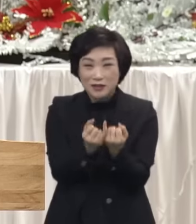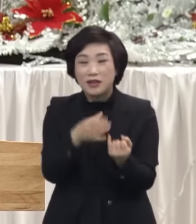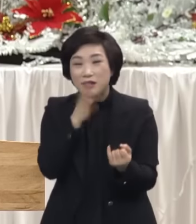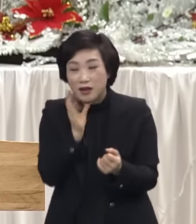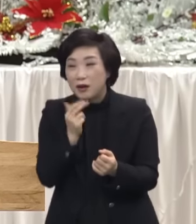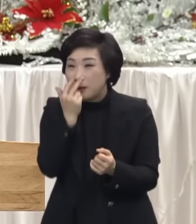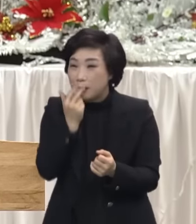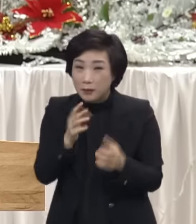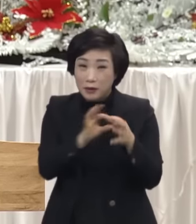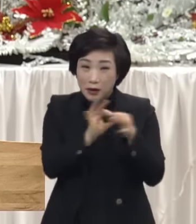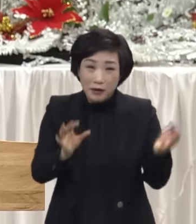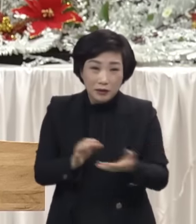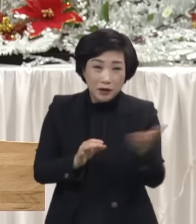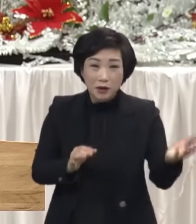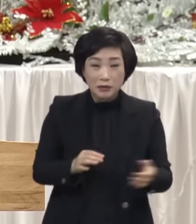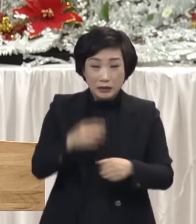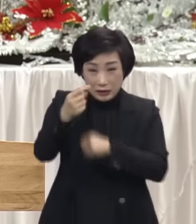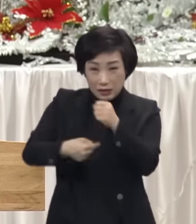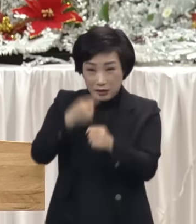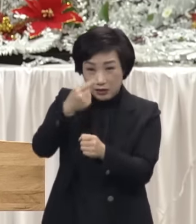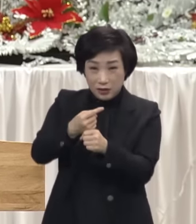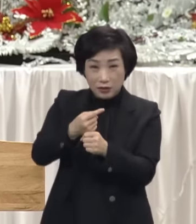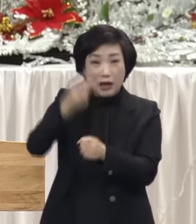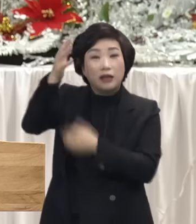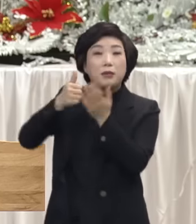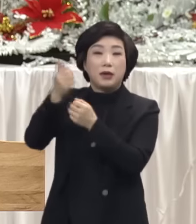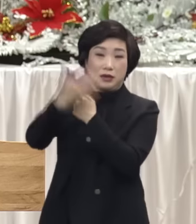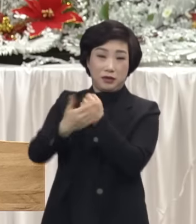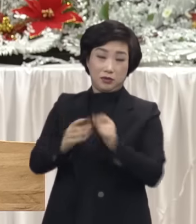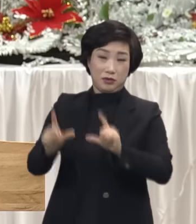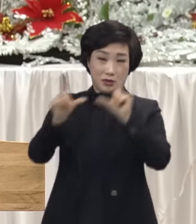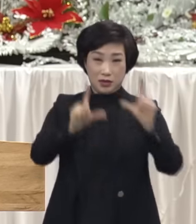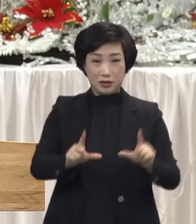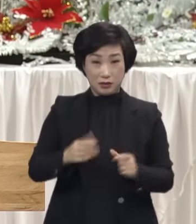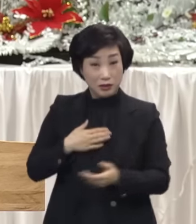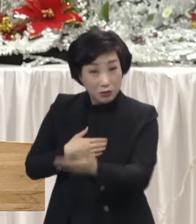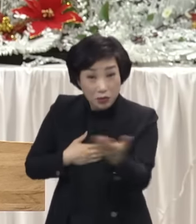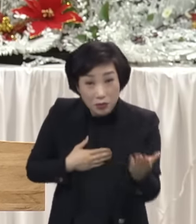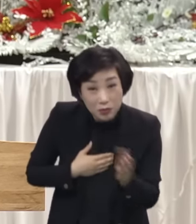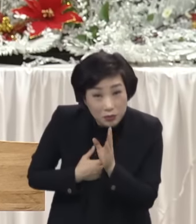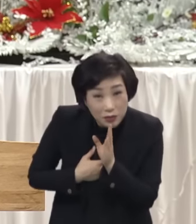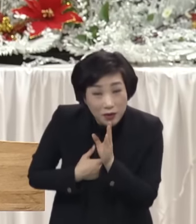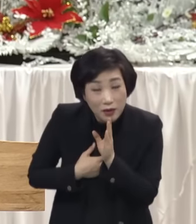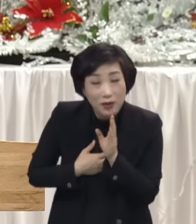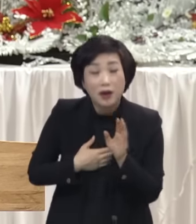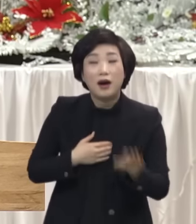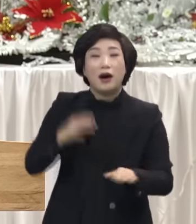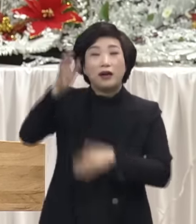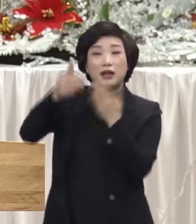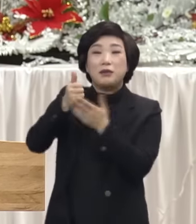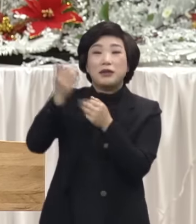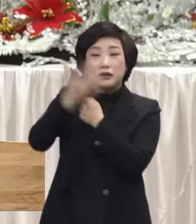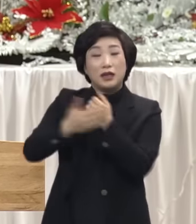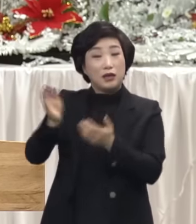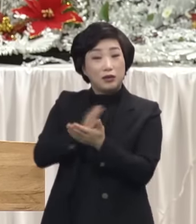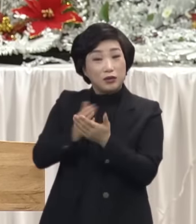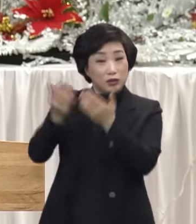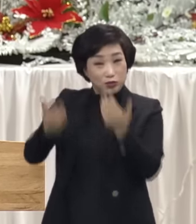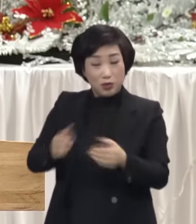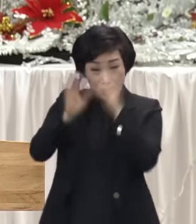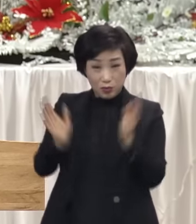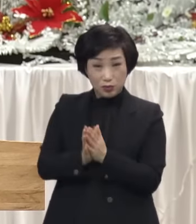막론하고 하늘을 하나님의 은혜를 입고 사는 존재인데도 하나님께서 베푸신 은혜를 받고도